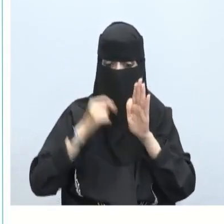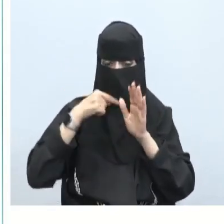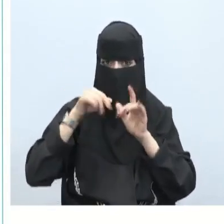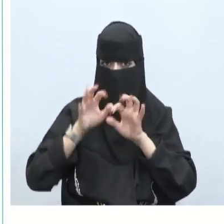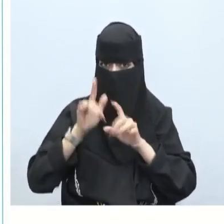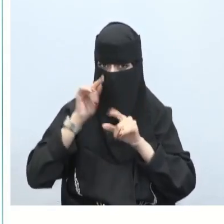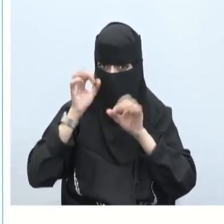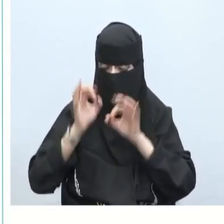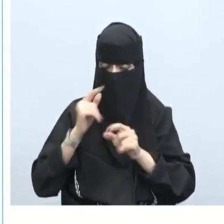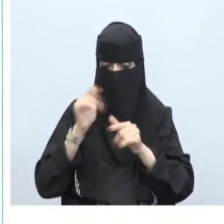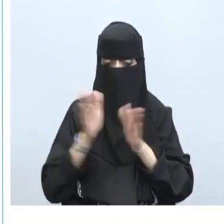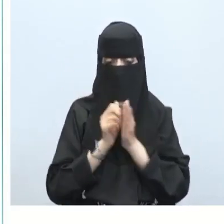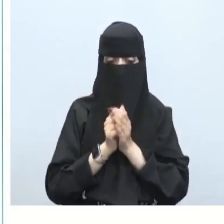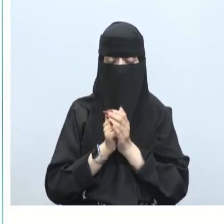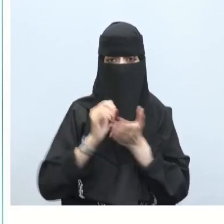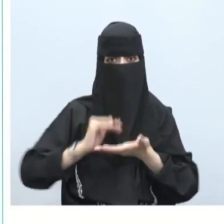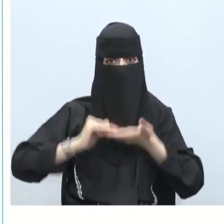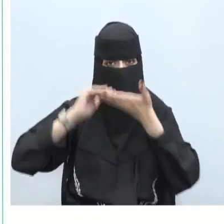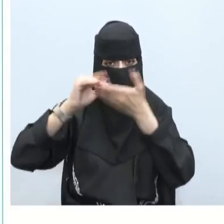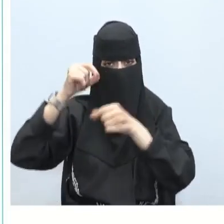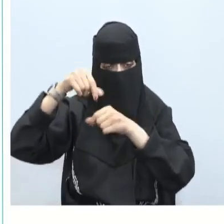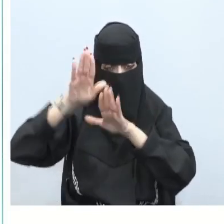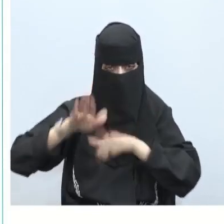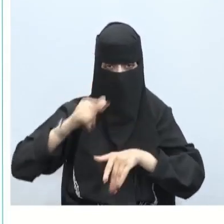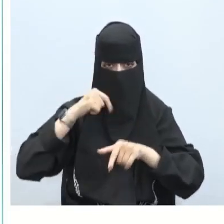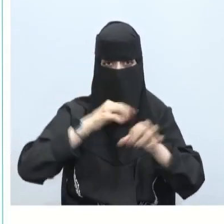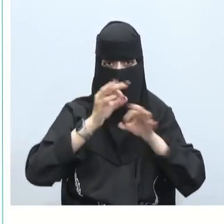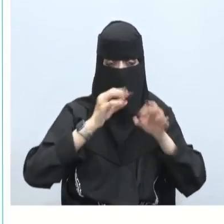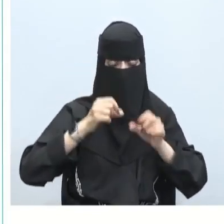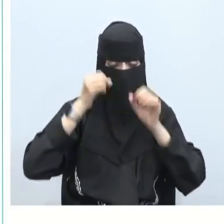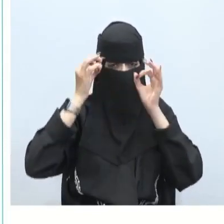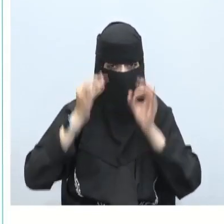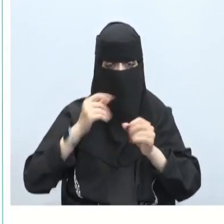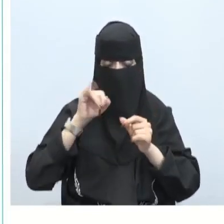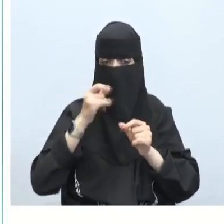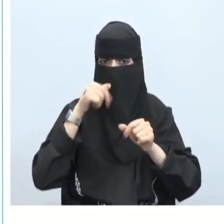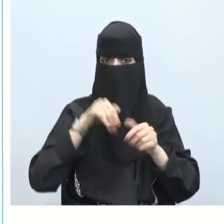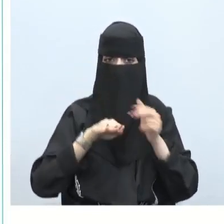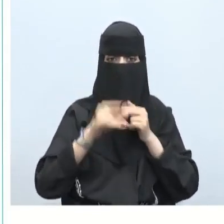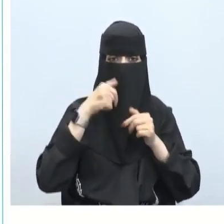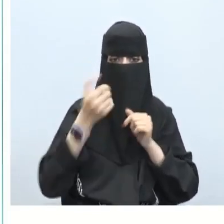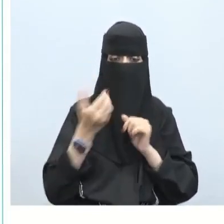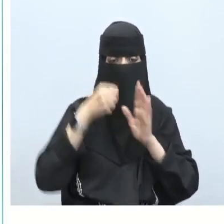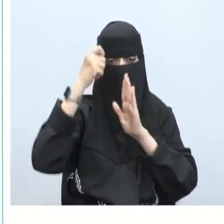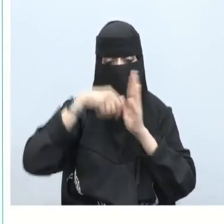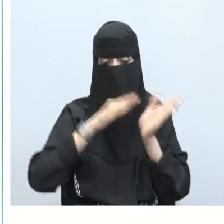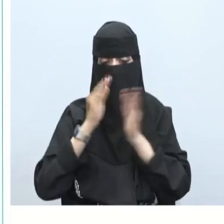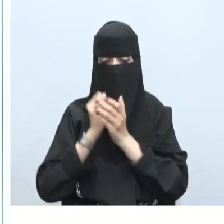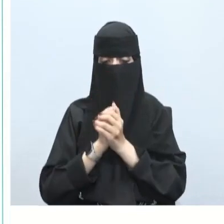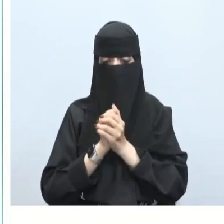التقنيه التقنيات تساعدنا في ايجاد خطه دقيقه ومن خلالها نتخذ قرارات